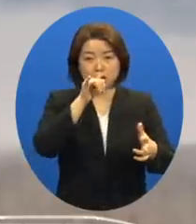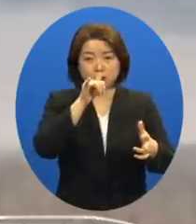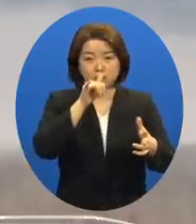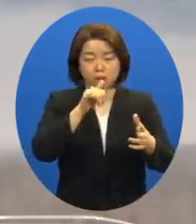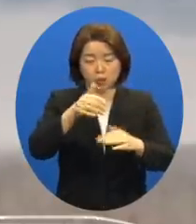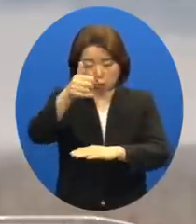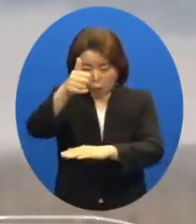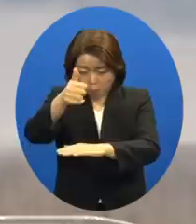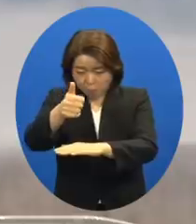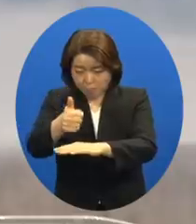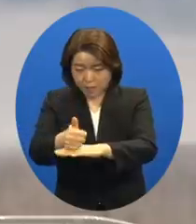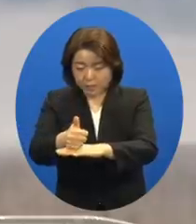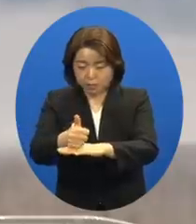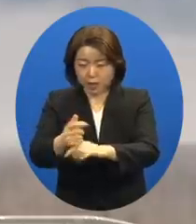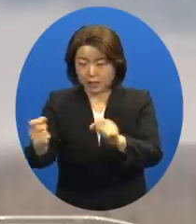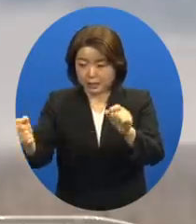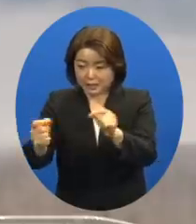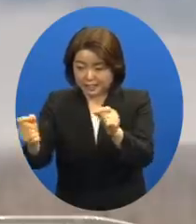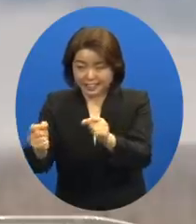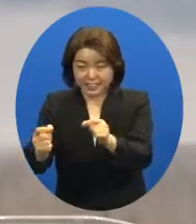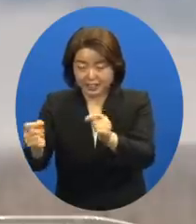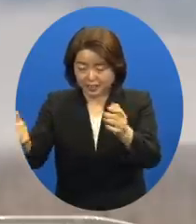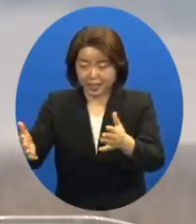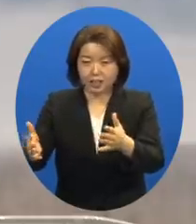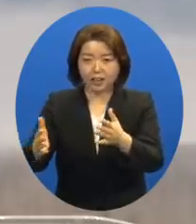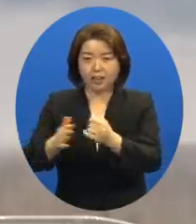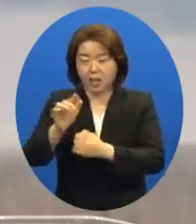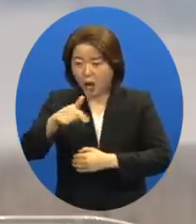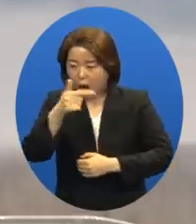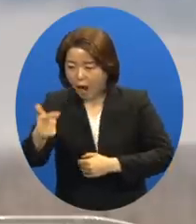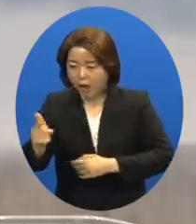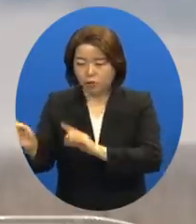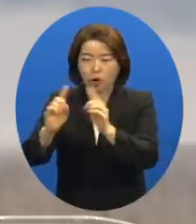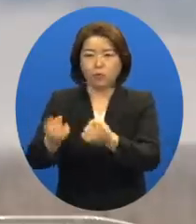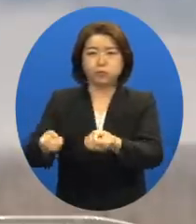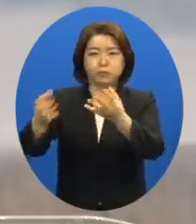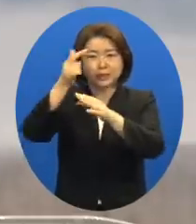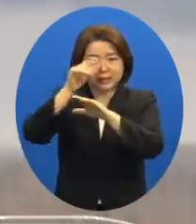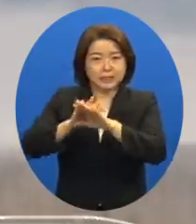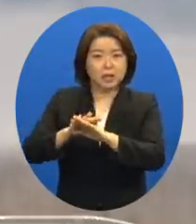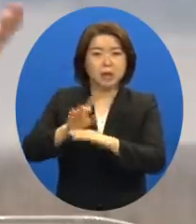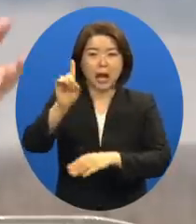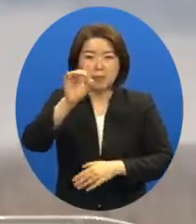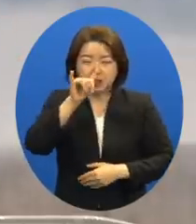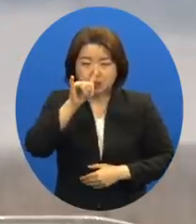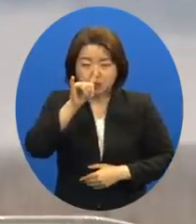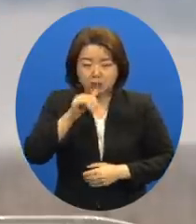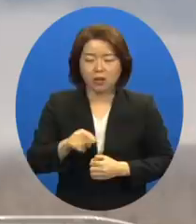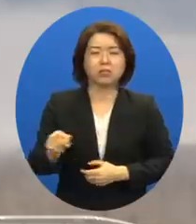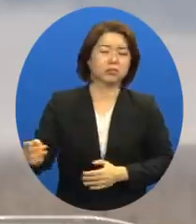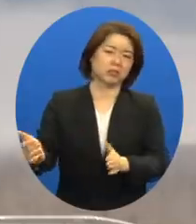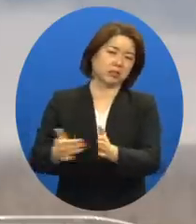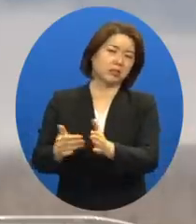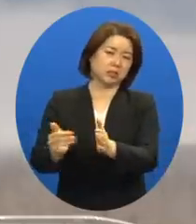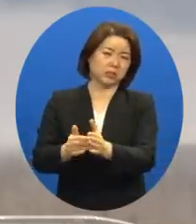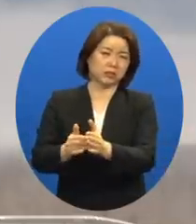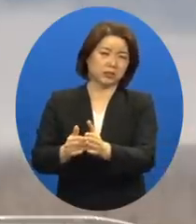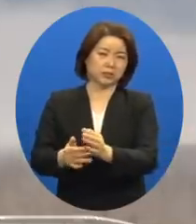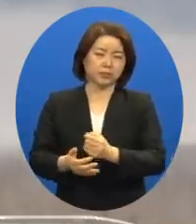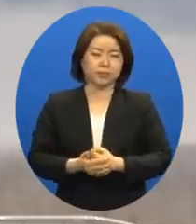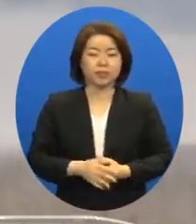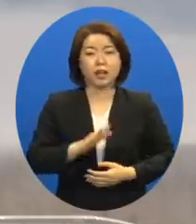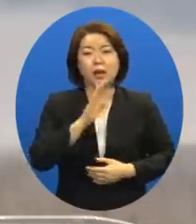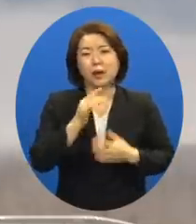끝에 잠깐 부활절입니다. 하루 부활절 예배를 드립니다. 그리고 끝입니다.